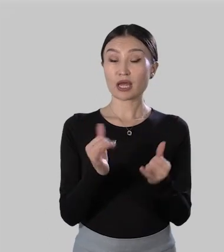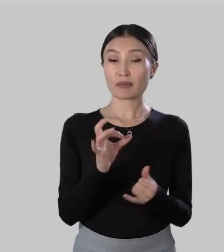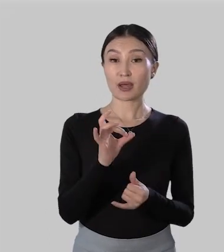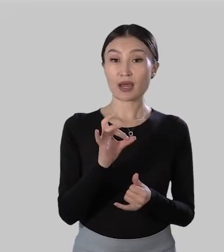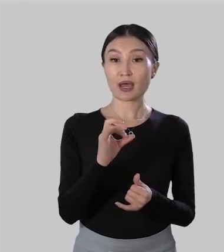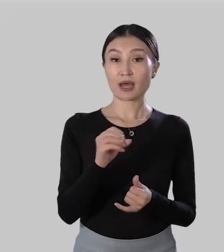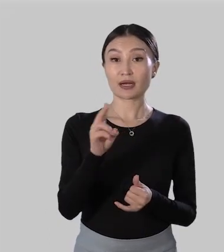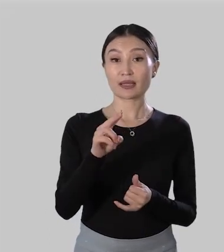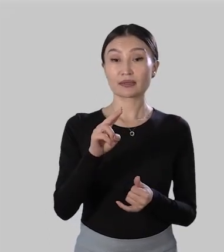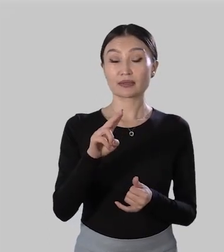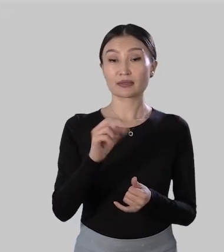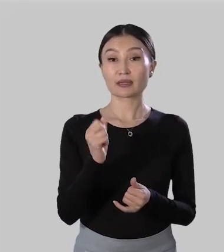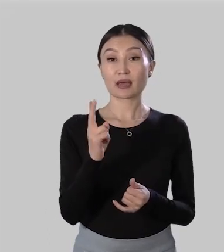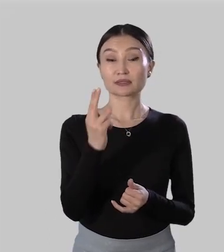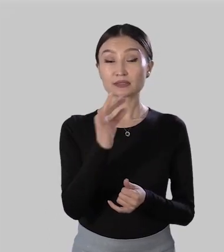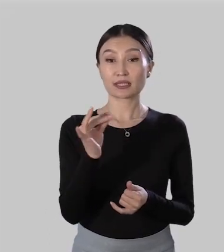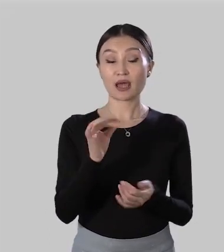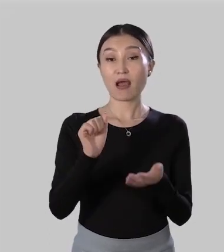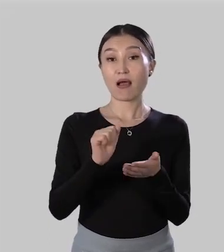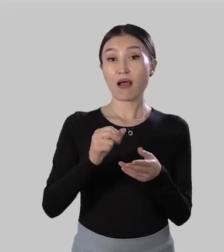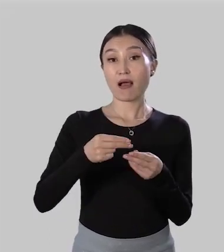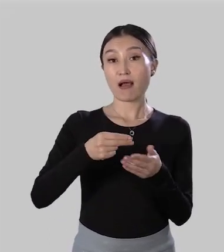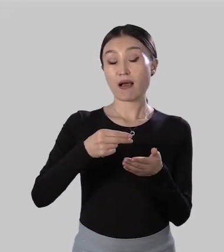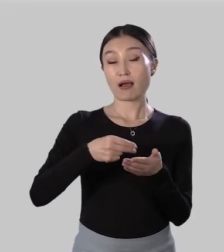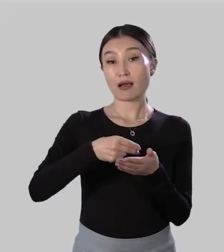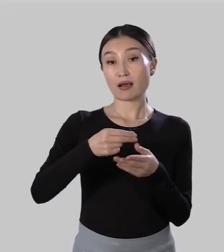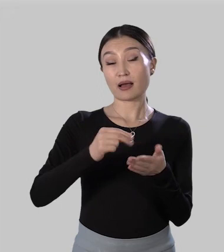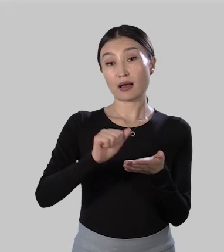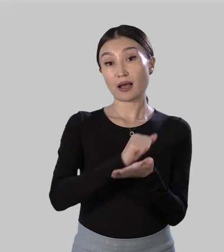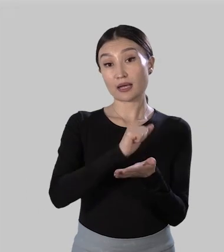Уважаемая редакция газеты N, к вам обращается.